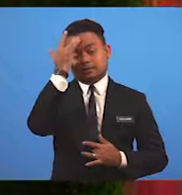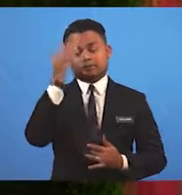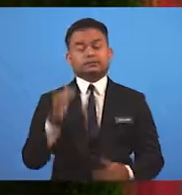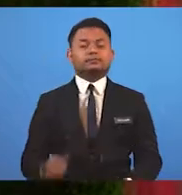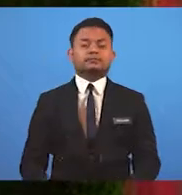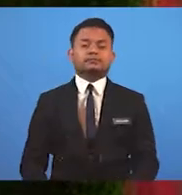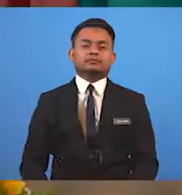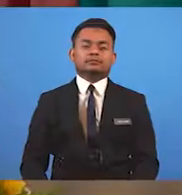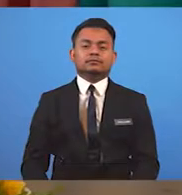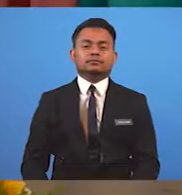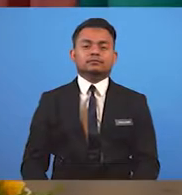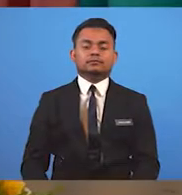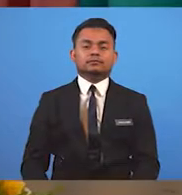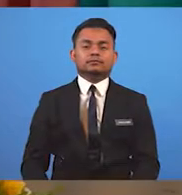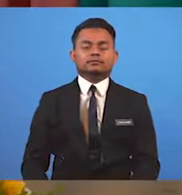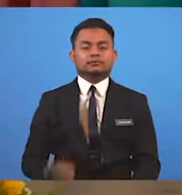pengatur caraan